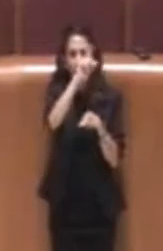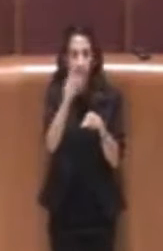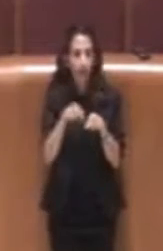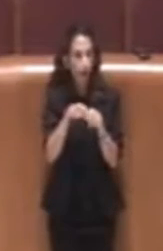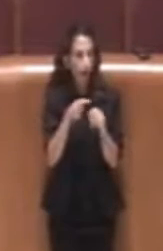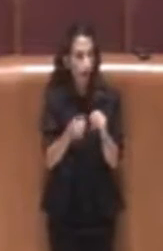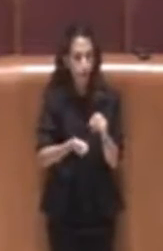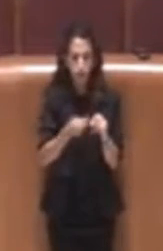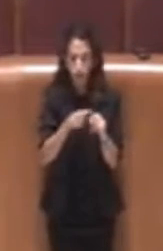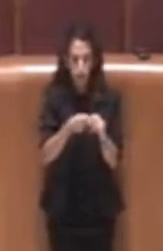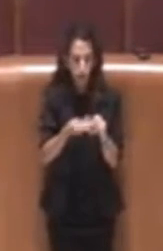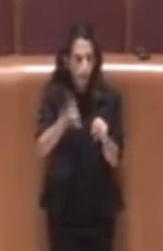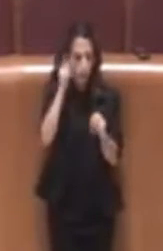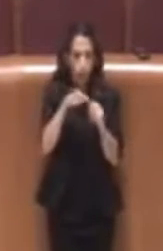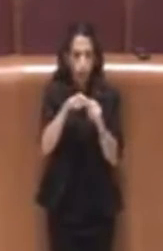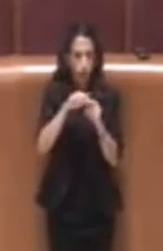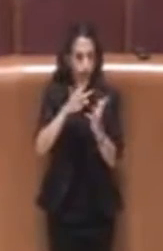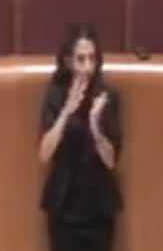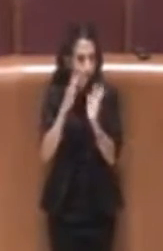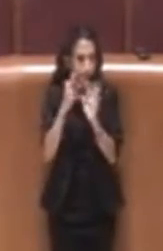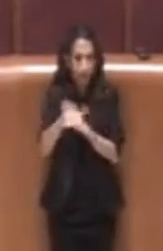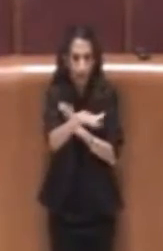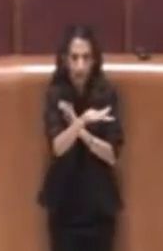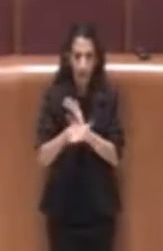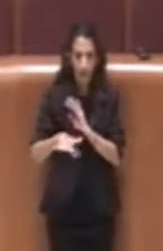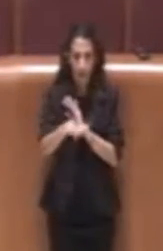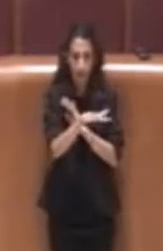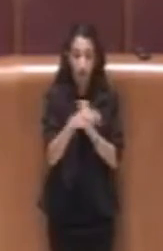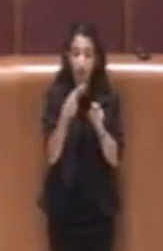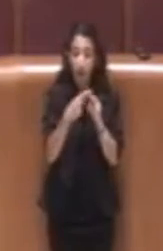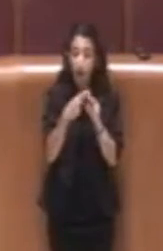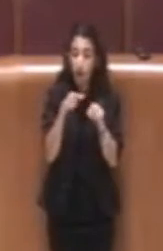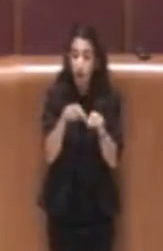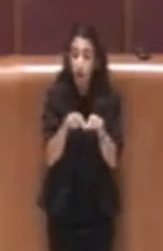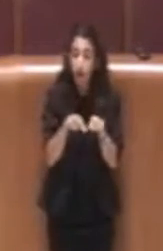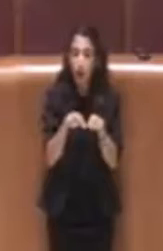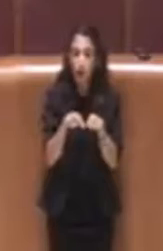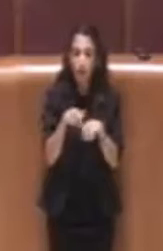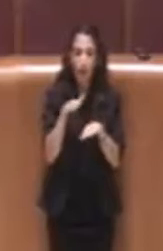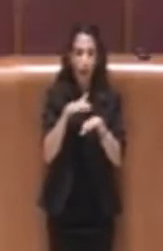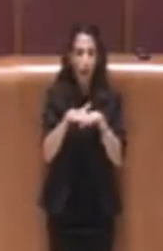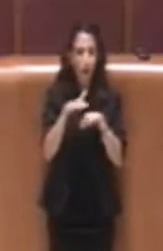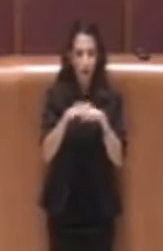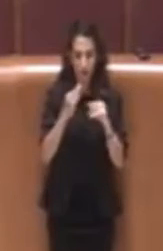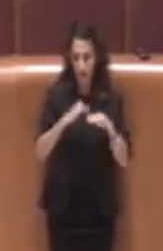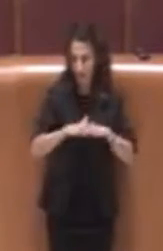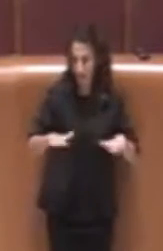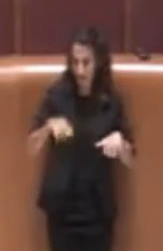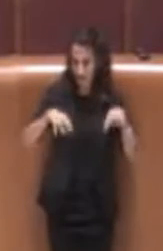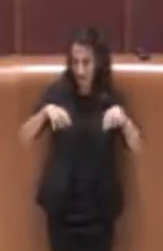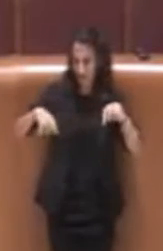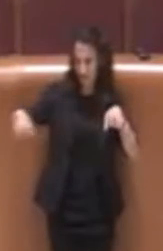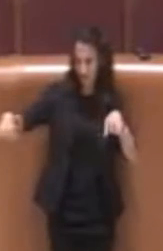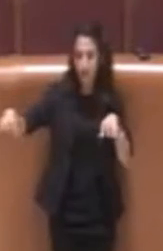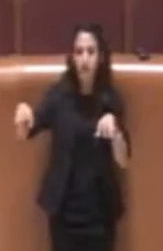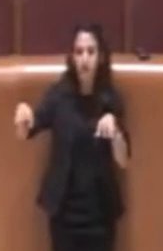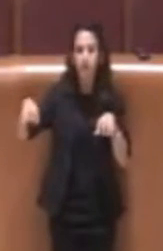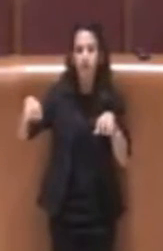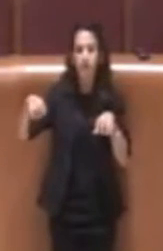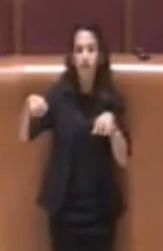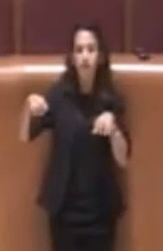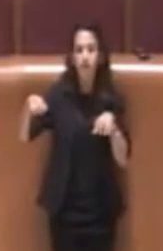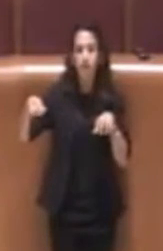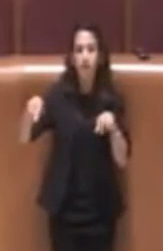territorio nell'ultimo anno. Nella capitale tale consumo di suolo si è ottenuto